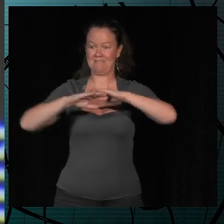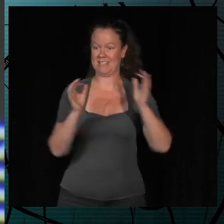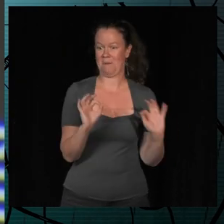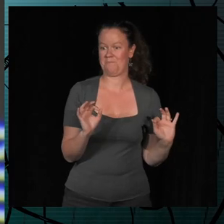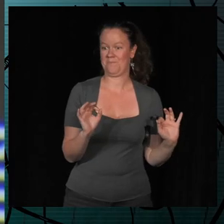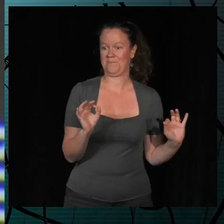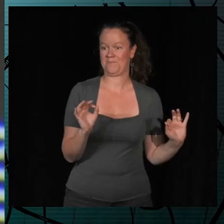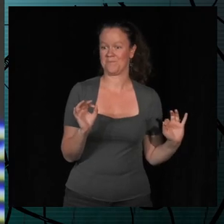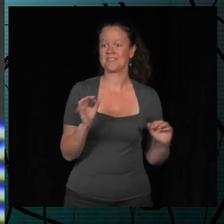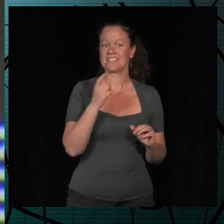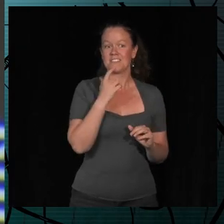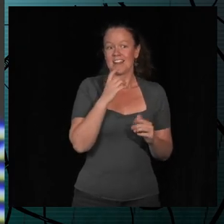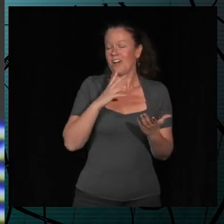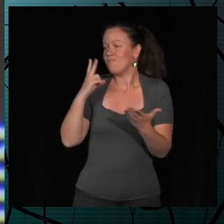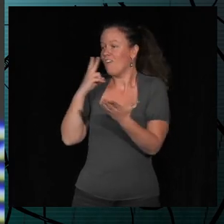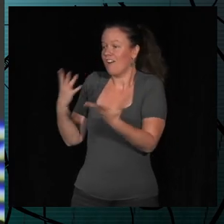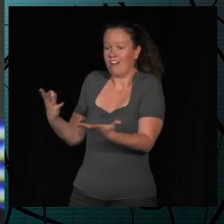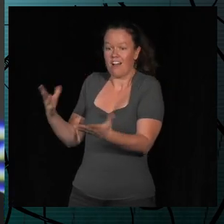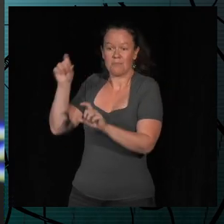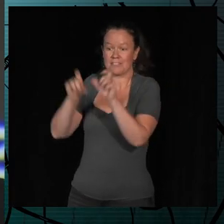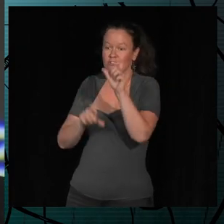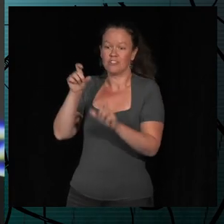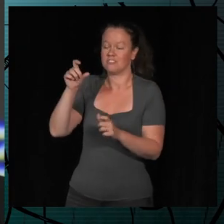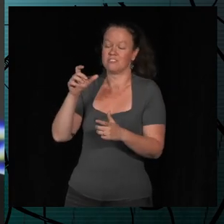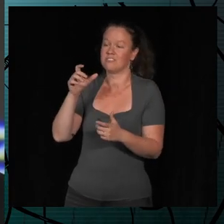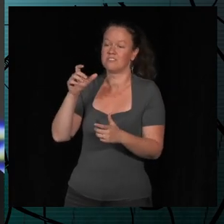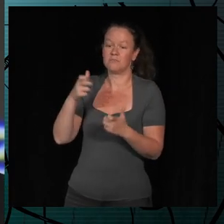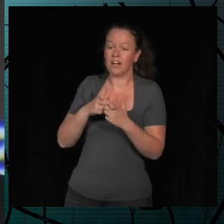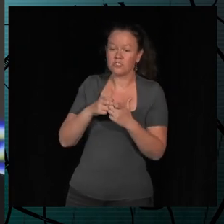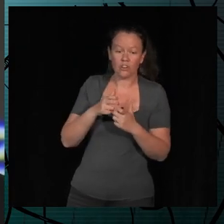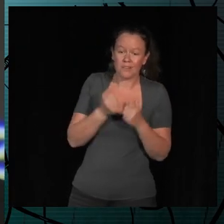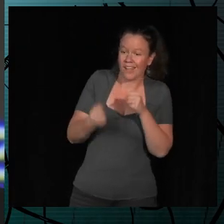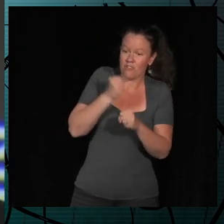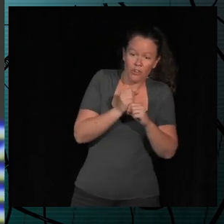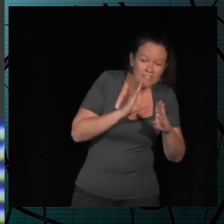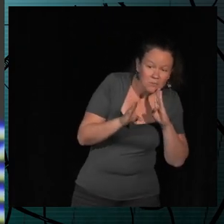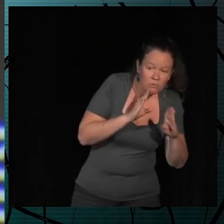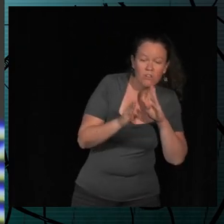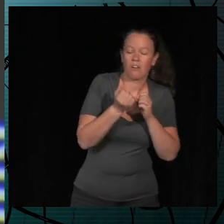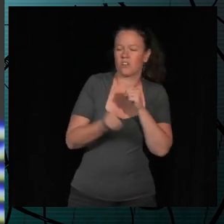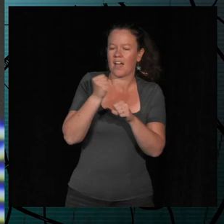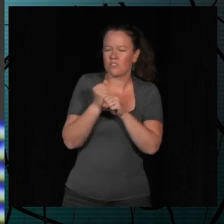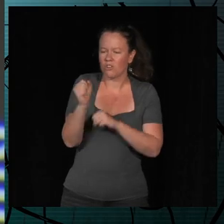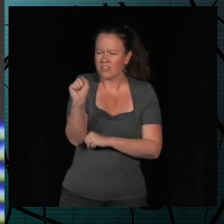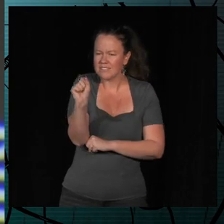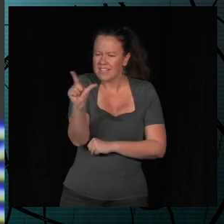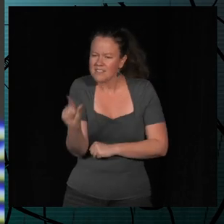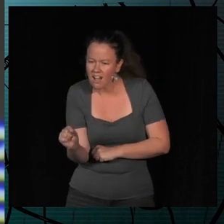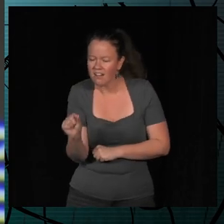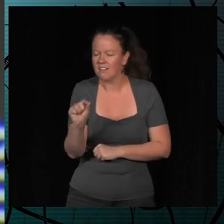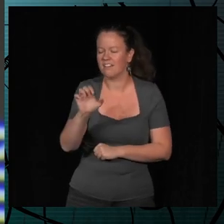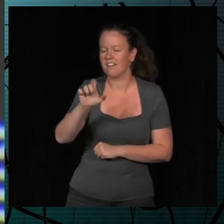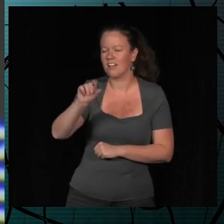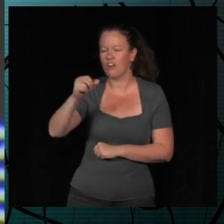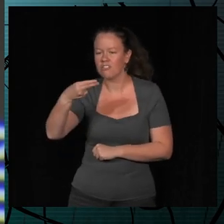pas forcément comme on aurait envie qu'il soit d'ailleurs hein quand vous regardez Zuckerberg Elon Musk et d'autres voyez